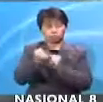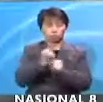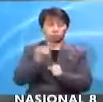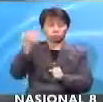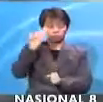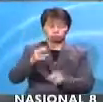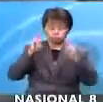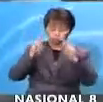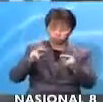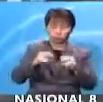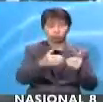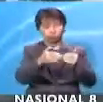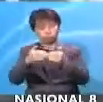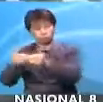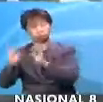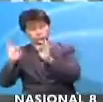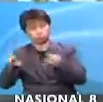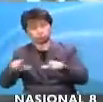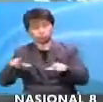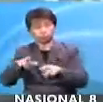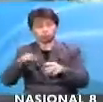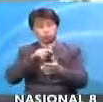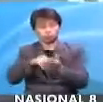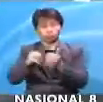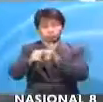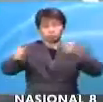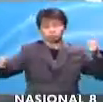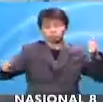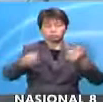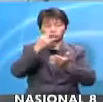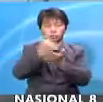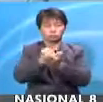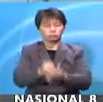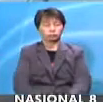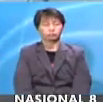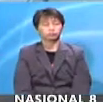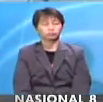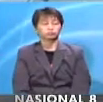menyaksikan kesinambungan pelaksanaan inisiatif mencegah jenayah